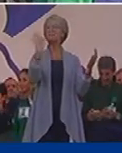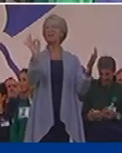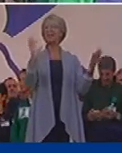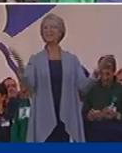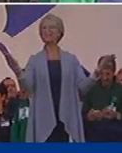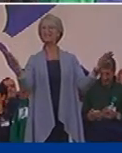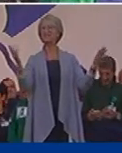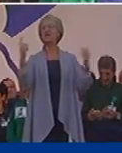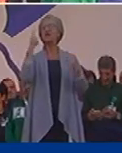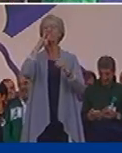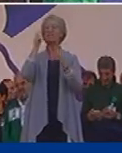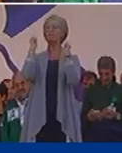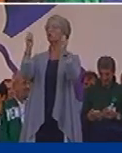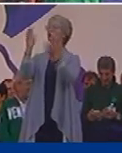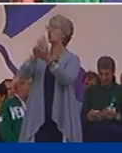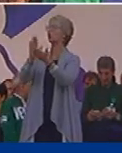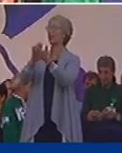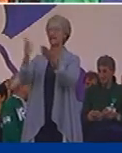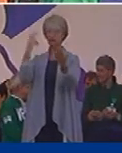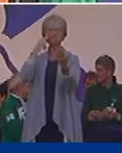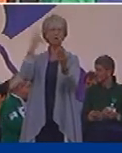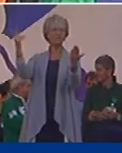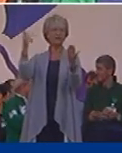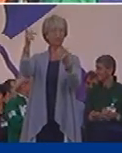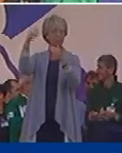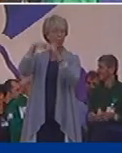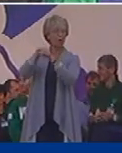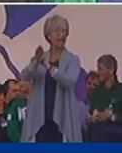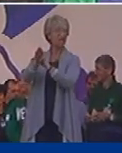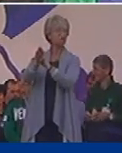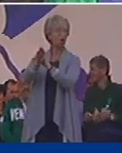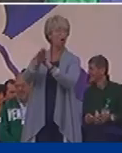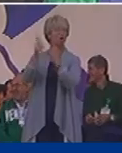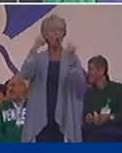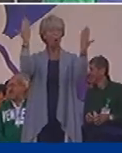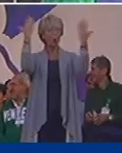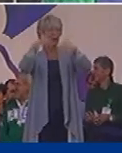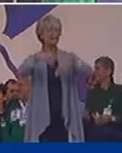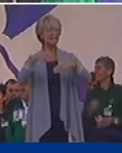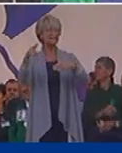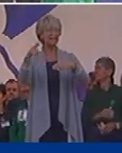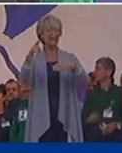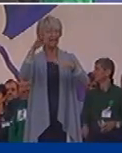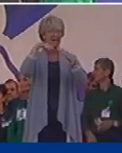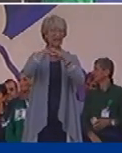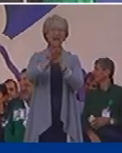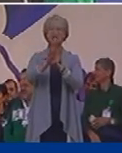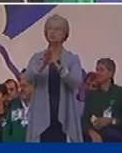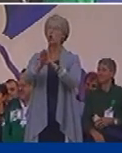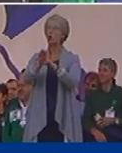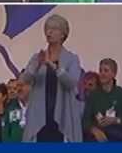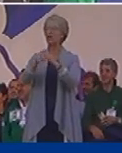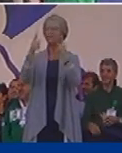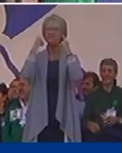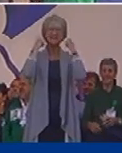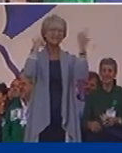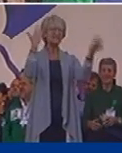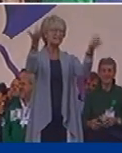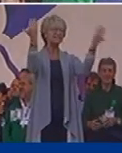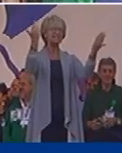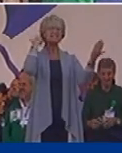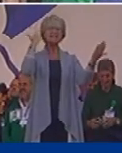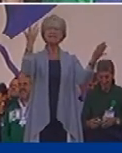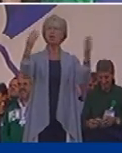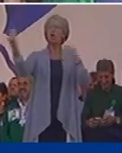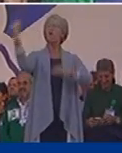vedere come i giornalisti domani vi riusciranno a nascondere o stasera vi riusciranno a nascondere. Fatevi sentire. Al